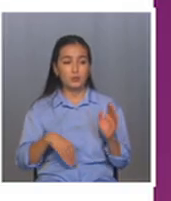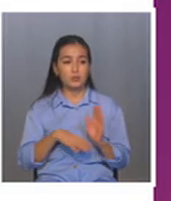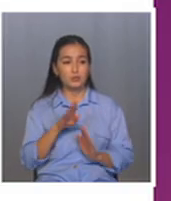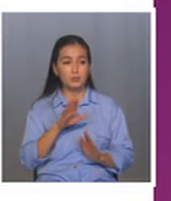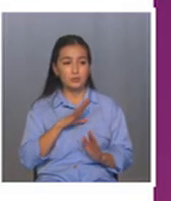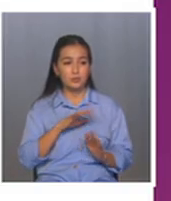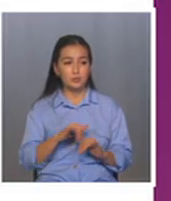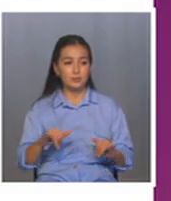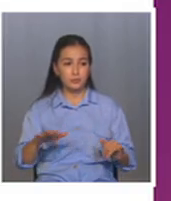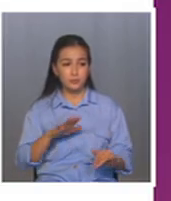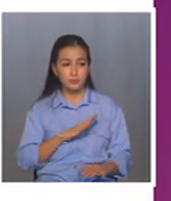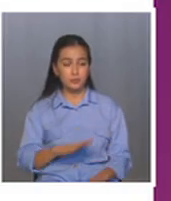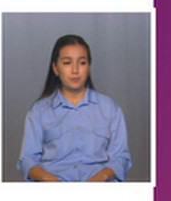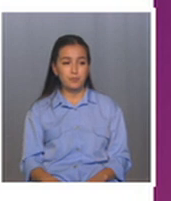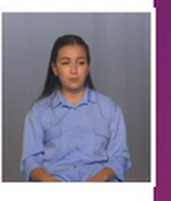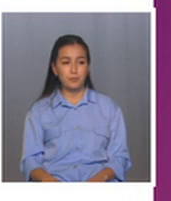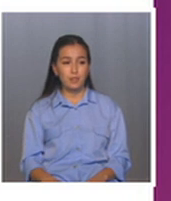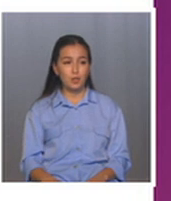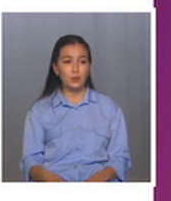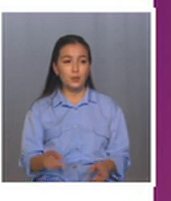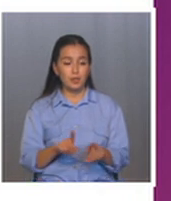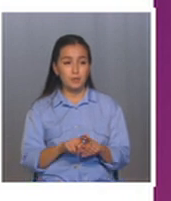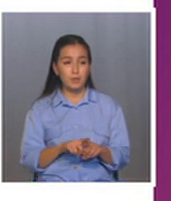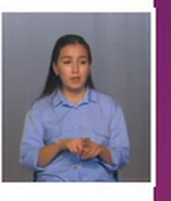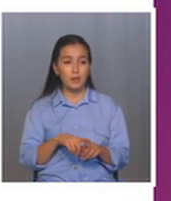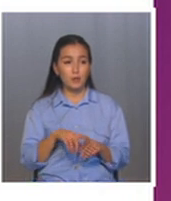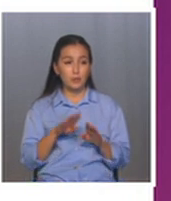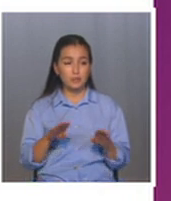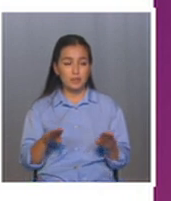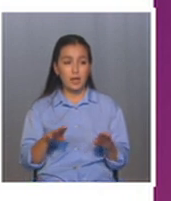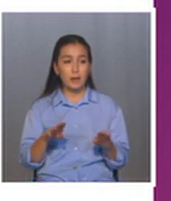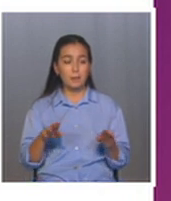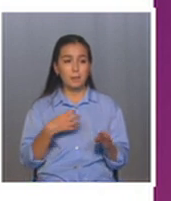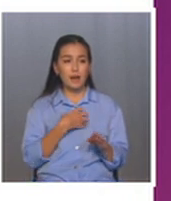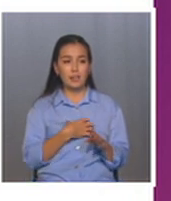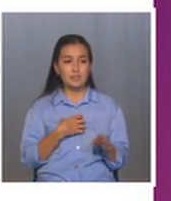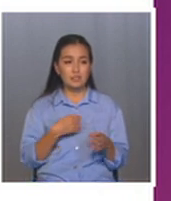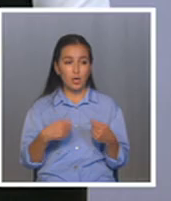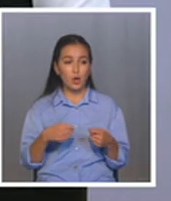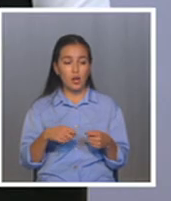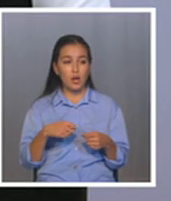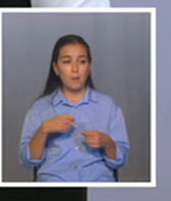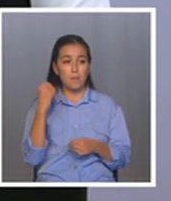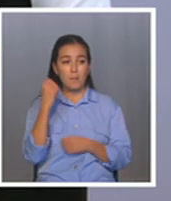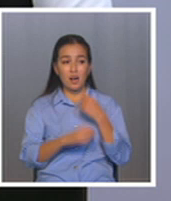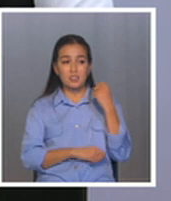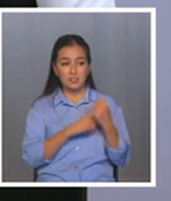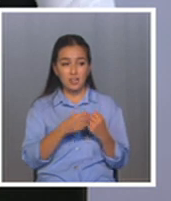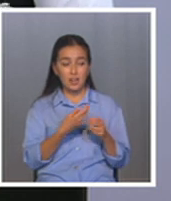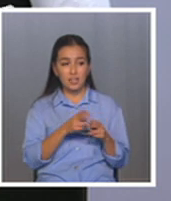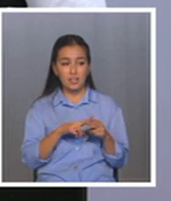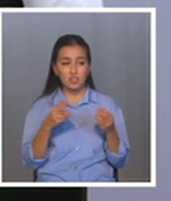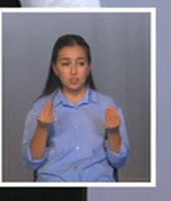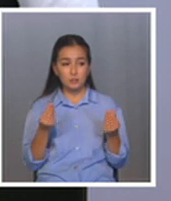жандана түседі. Сонымен оқушылар, басты тауар жібек матасы болғандықтан,